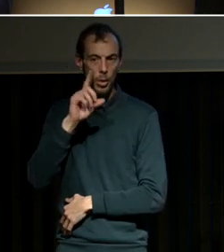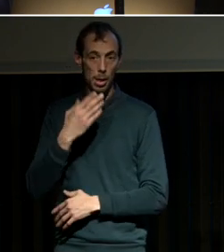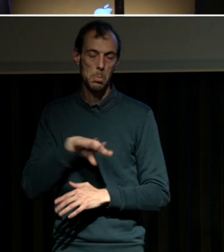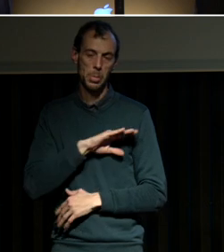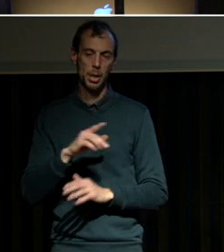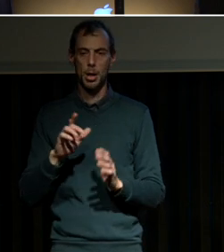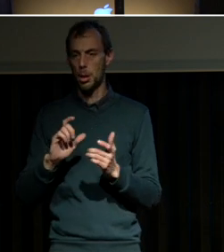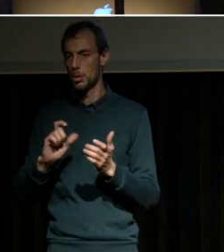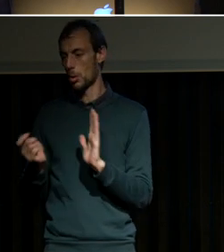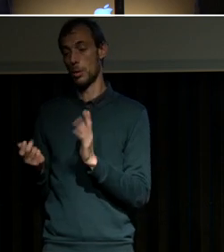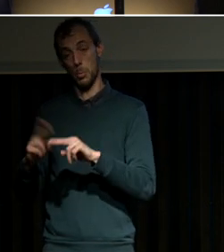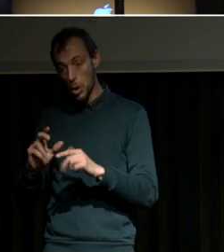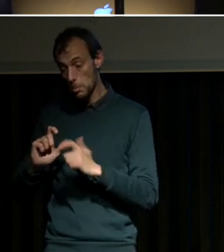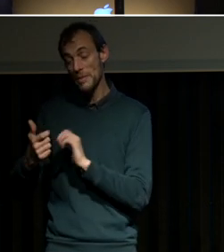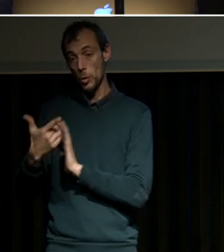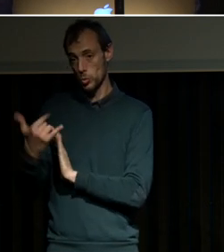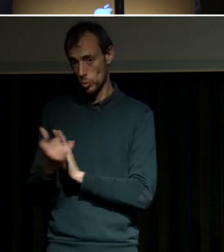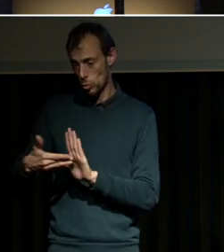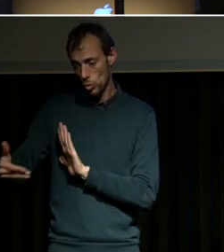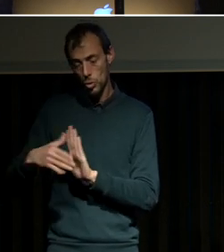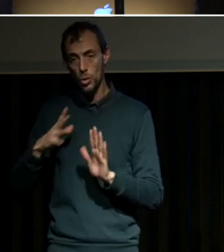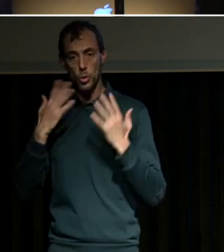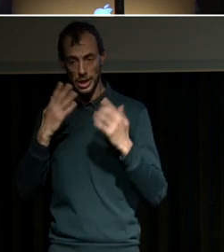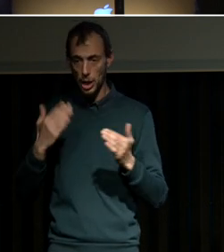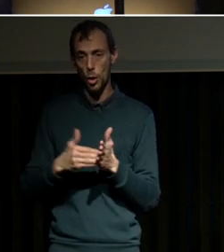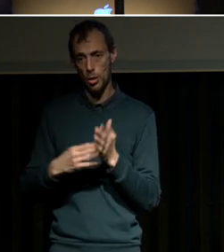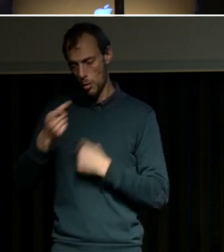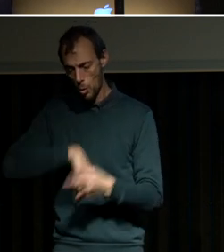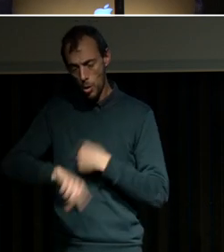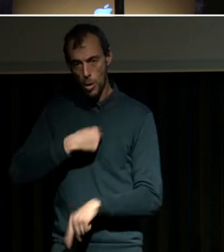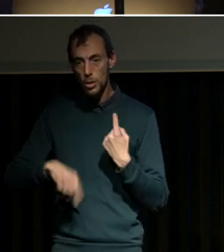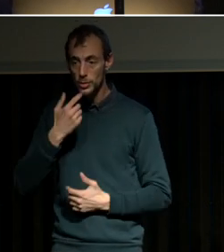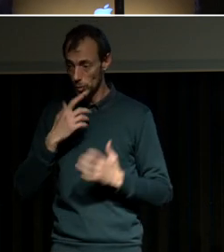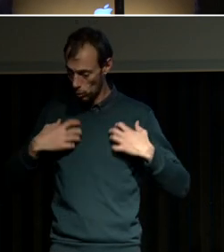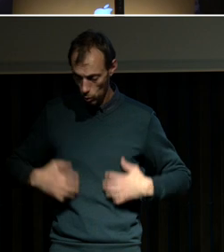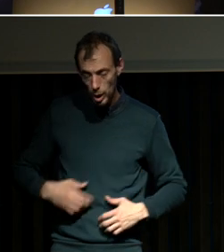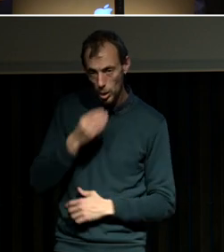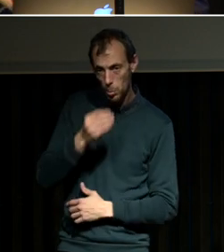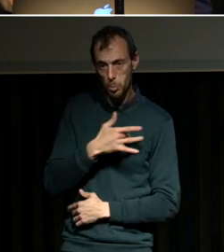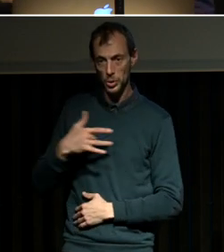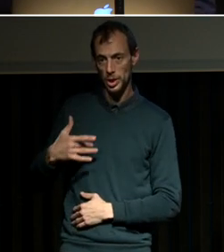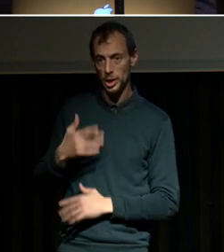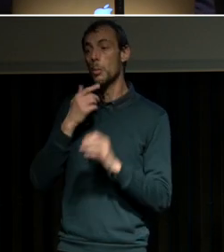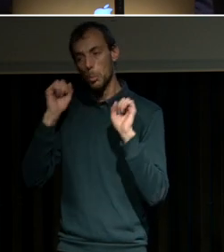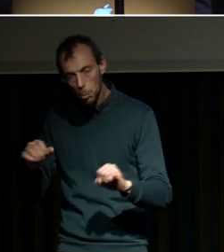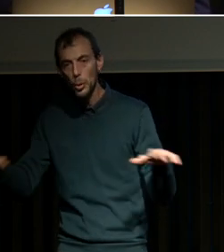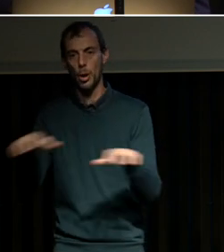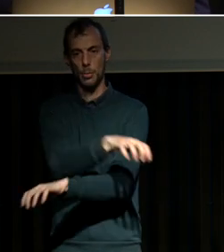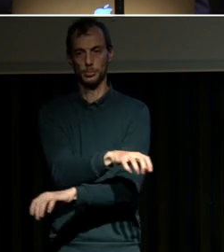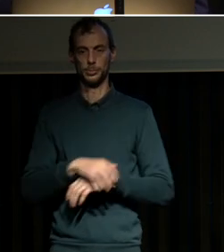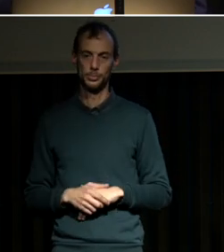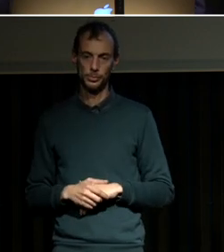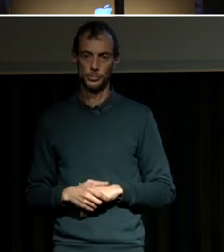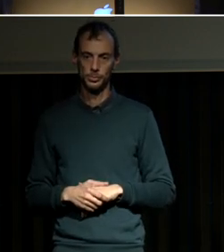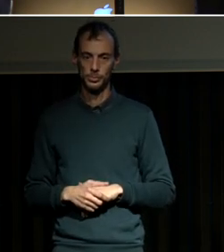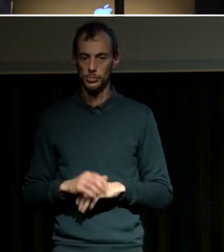oxygénés, et donc ces organes sont parfaitement compatibles et en très bon état pour faire de la greffe d'organes. On déclare le décès de la personne,